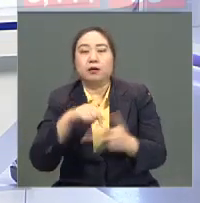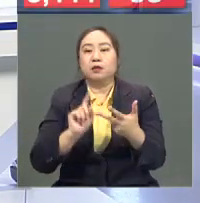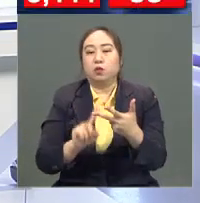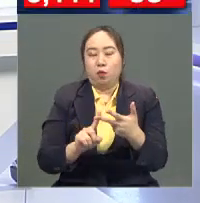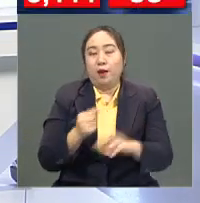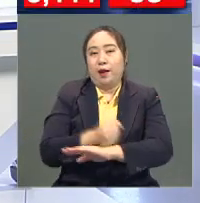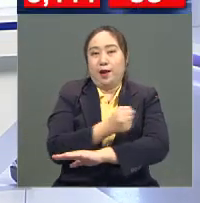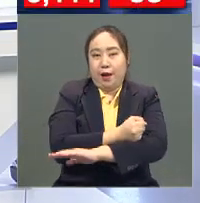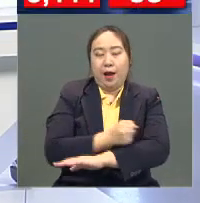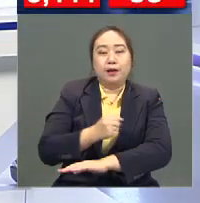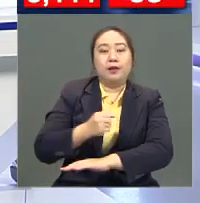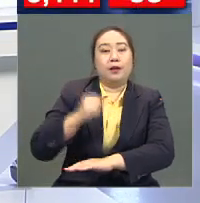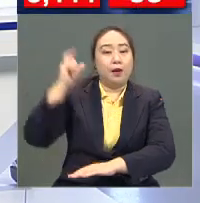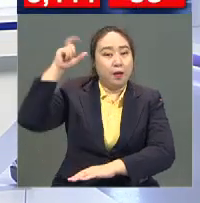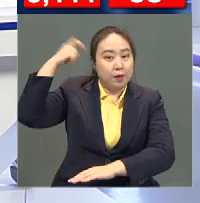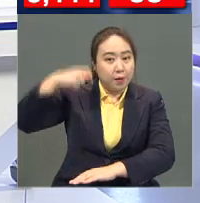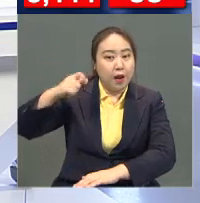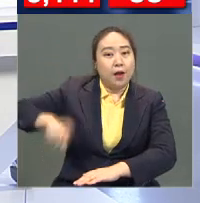จะออกโรงพยาบาลของไทยในเรื่องการรักษาเหล่านี้เวชศาสตร์ชะลอวัยกายภาพบำบัดการรักษาด้านทันตกรรมการรักษากลุ่มโรคไม่ติดต่อเรื้อรังอายุรกรรมศัลยกรรมและตรวจสุขภาพรวมถึงเรื่องของการตรวจทางห้องปฏิบัติการด้วยนะคะแต่ว่าตอนนี้หน่วยงานที่เกี่ยวข้องเขากำลังจัดทำรายละเอียดในการรับมือกลุ่มชาวต่างชาติกลุ่มนี้ที่จะเดินทางเข้ามานะคะยังไม่ได้มีการกำหนดช่วงระยะเวลาว่าจะให้เข้ามาเมื่อไหร่จนกว่าหน่วยงานที่เกี่ยวข้องไม่ว่าจะเป็นกลุ่มที่ดูแลเรื่องของการจัดแสดงสินค้ากลุ่มที่ที่ดูแลเรื่องของกองถ่ายภาพยนตร์จากต่างชาติกลุ่มที่จะต้องดูแลแรงงาน3